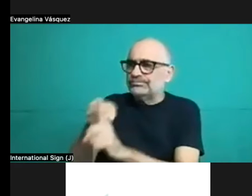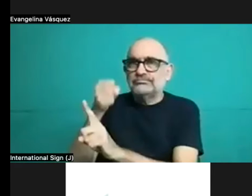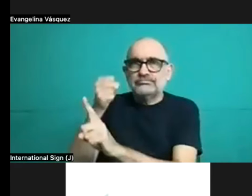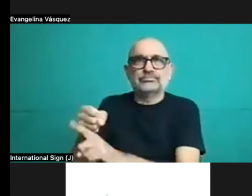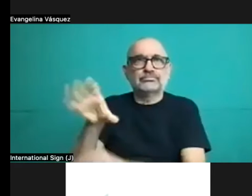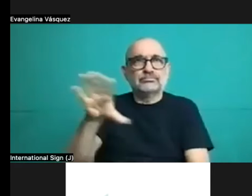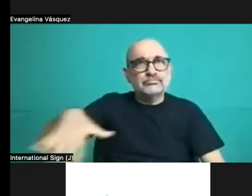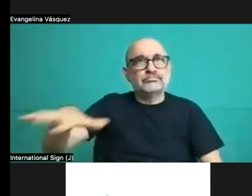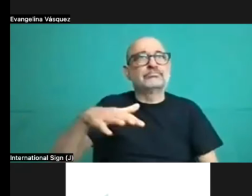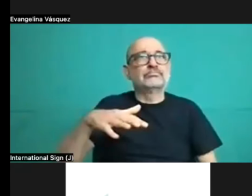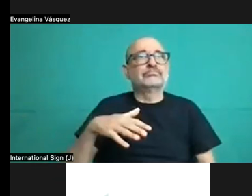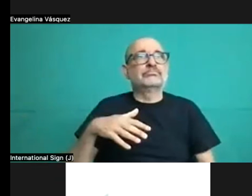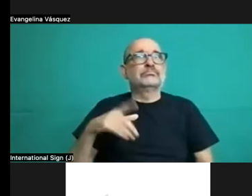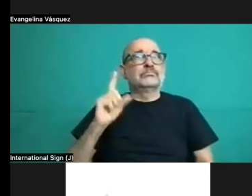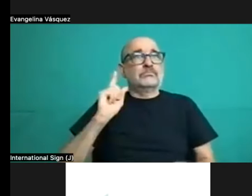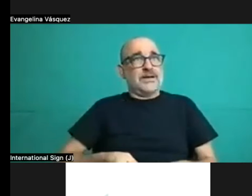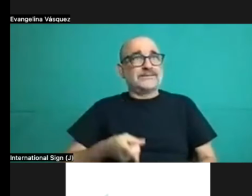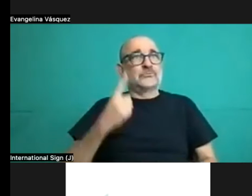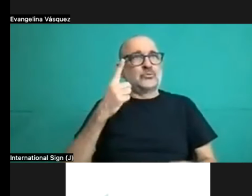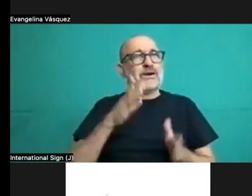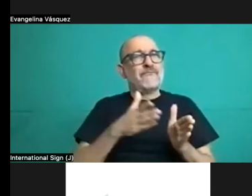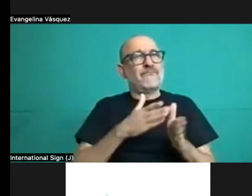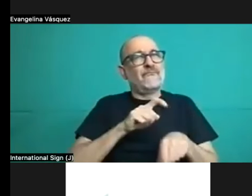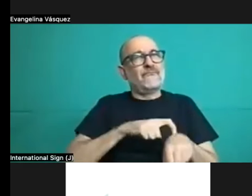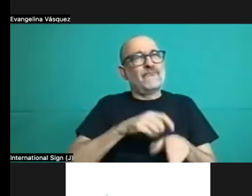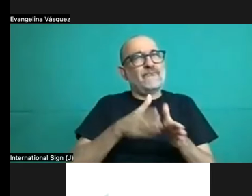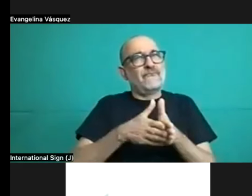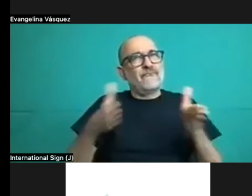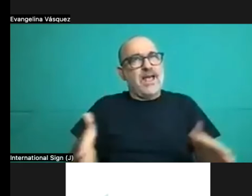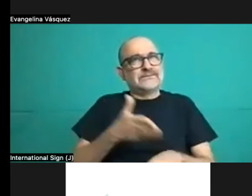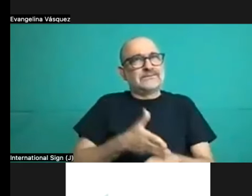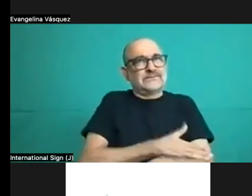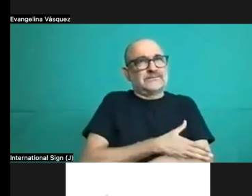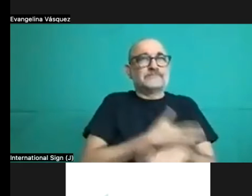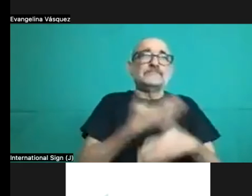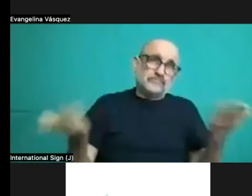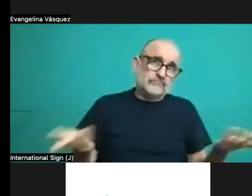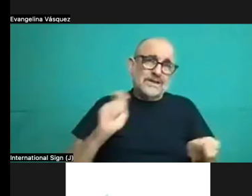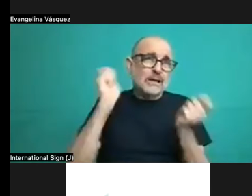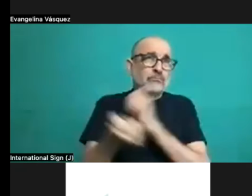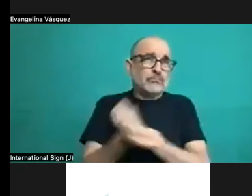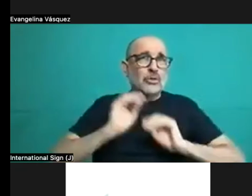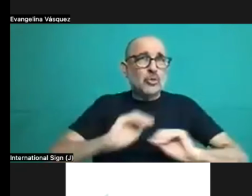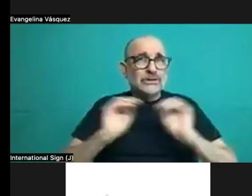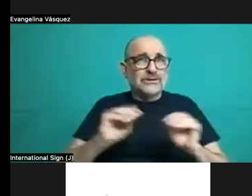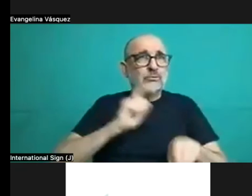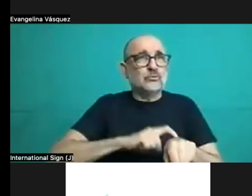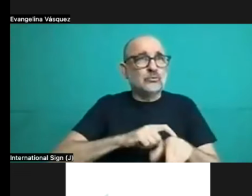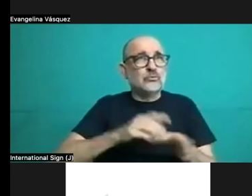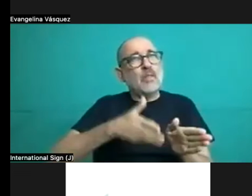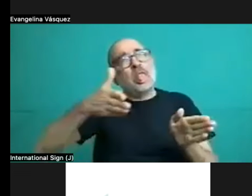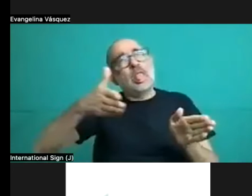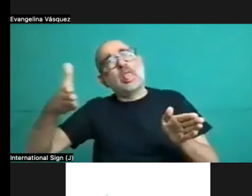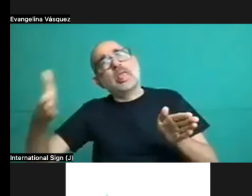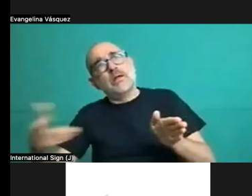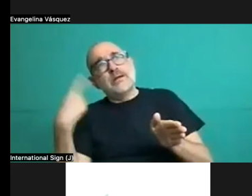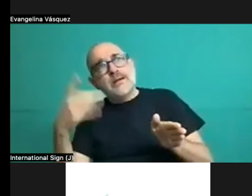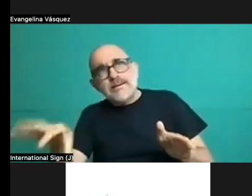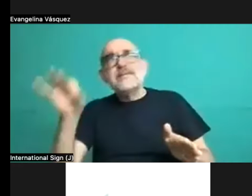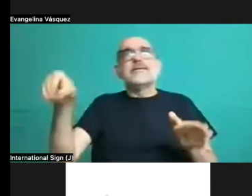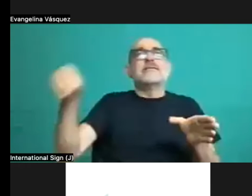tard, il faut un changement de culture, un changement de système, de services sanitaire.